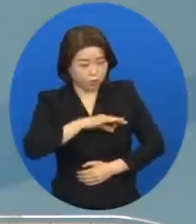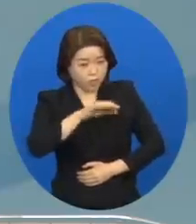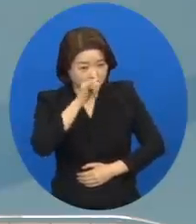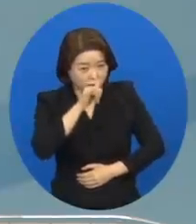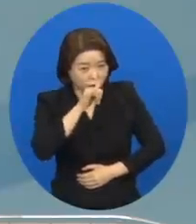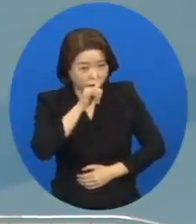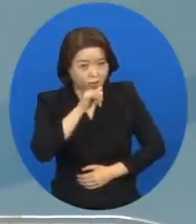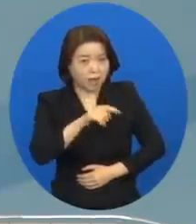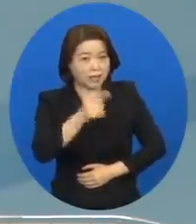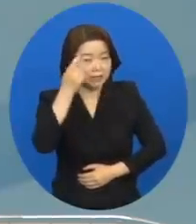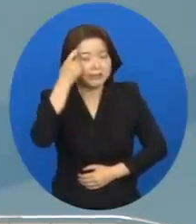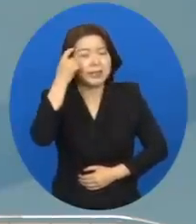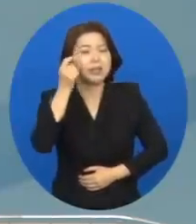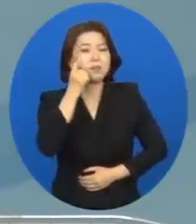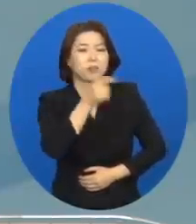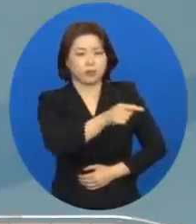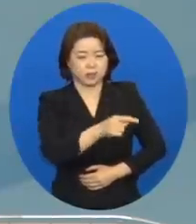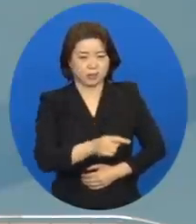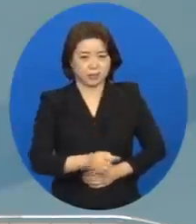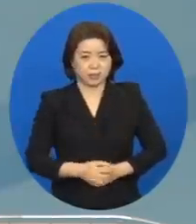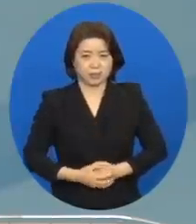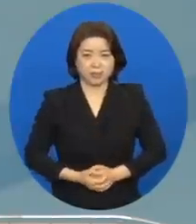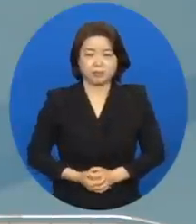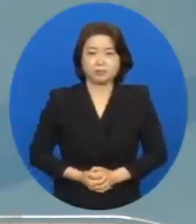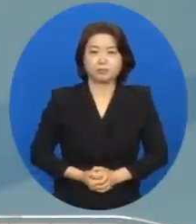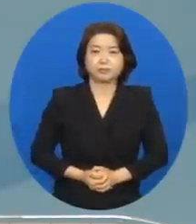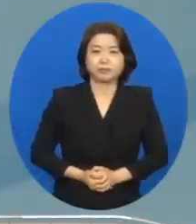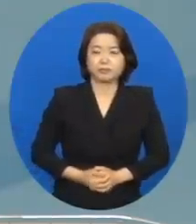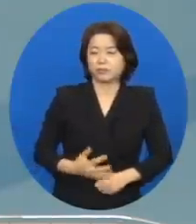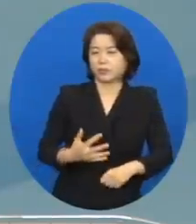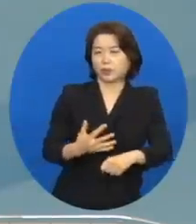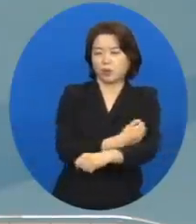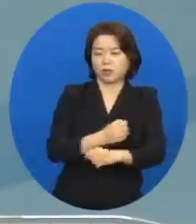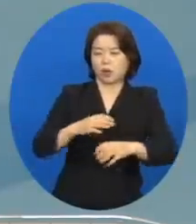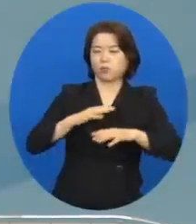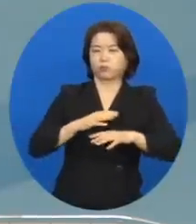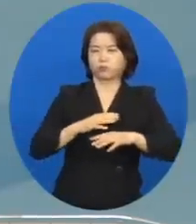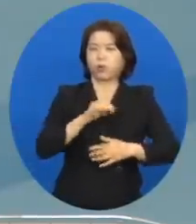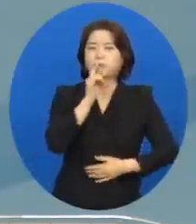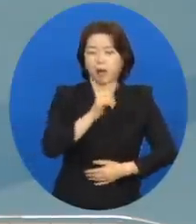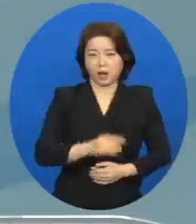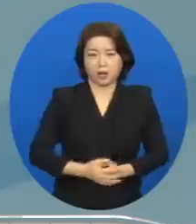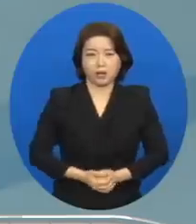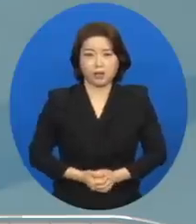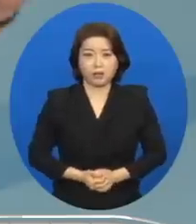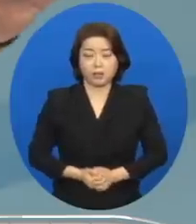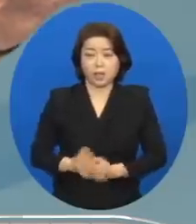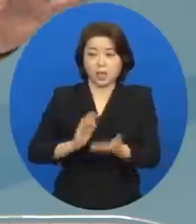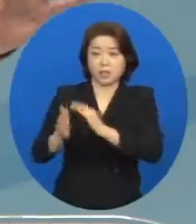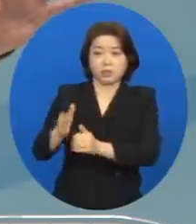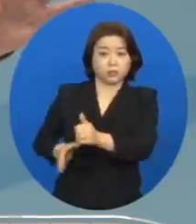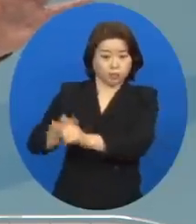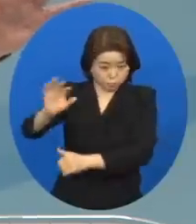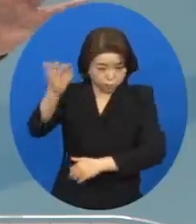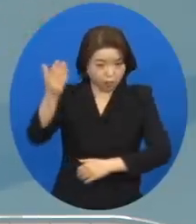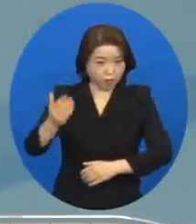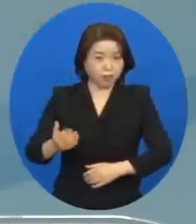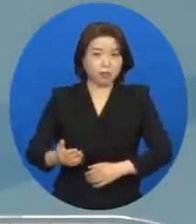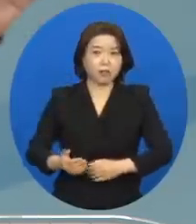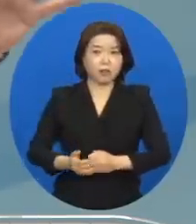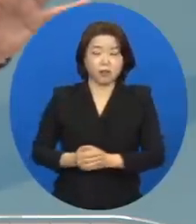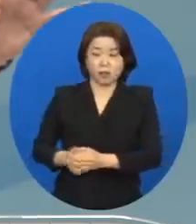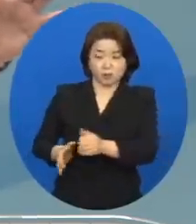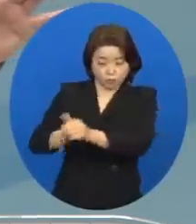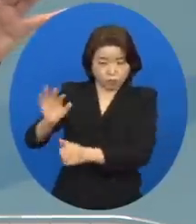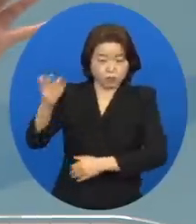유익하다는 것을 생각하지 못하고 있어. 굉장히 무서운 말을 합니다. 그 예수 죽이면 되잖아.